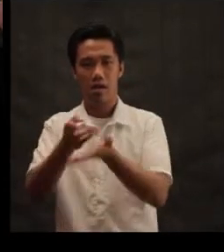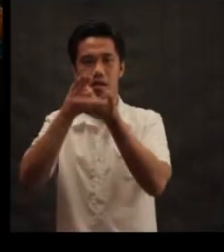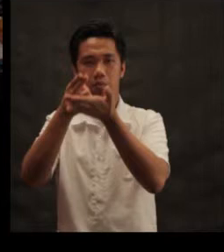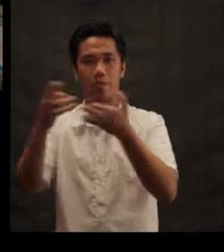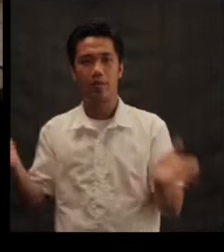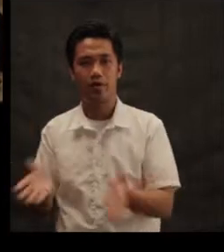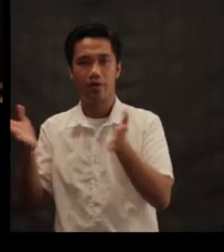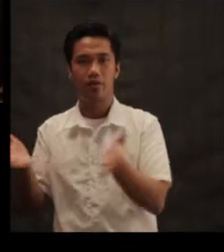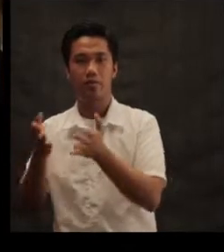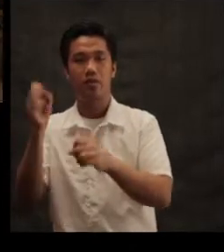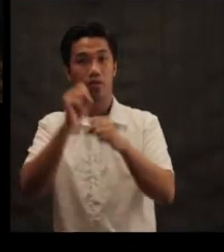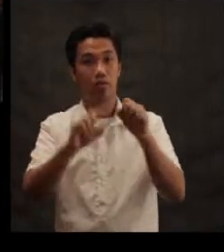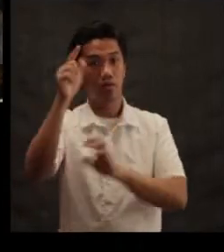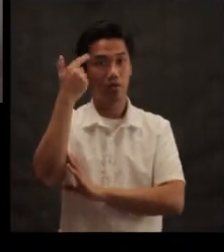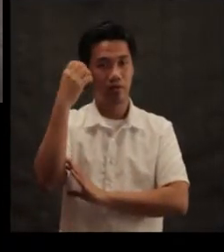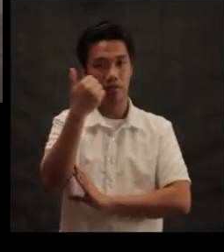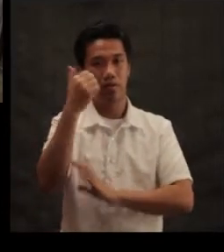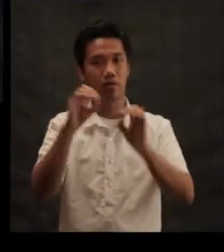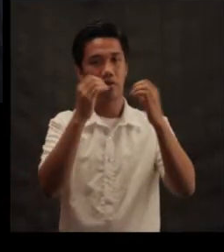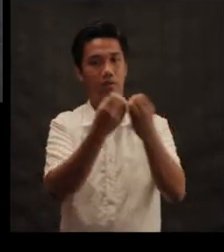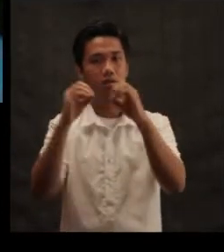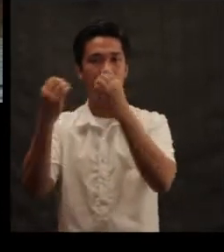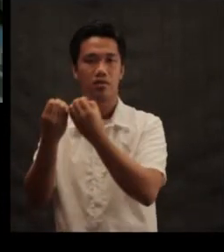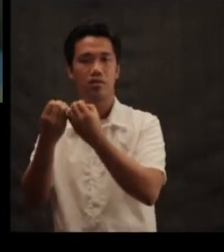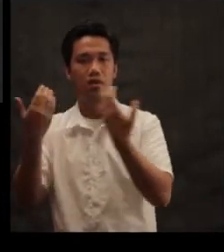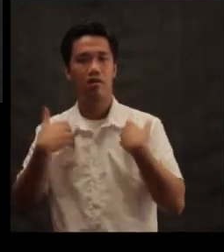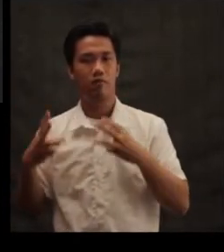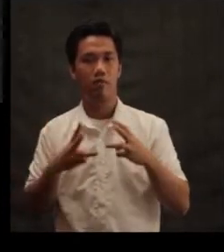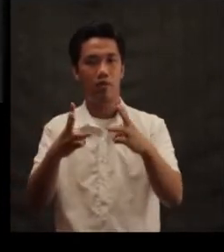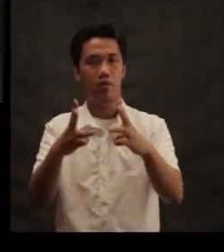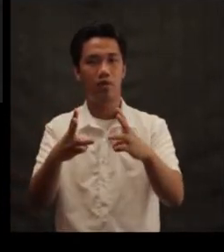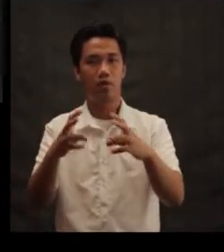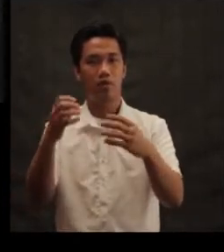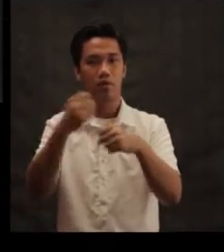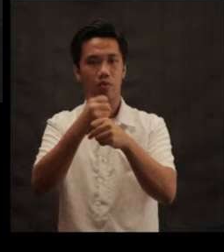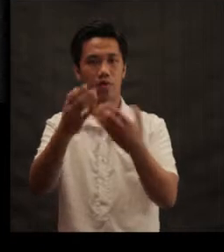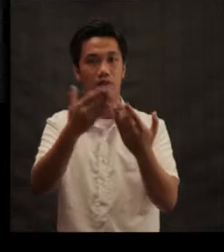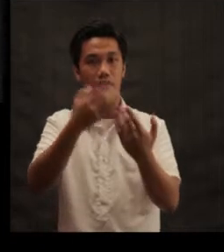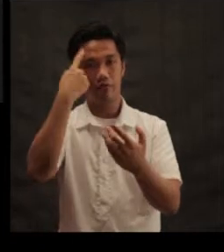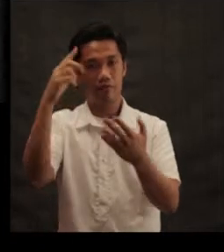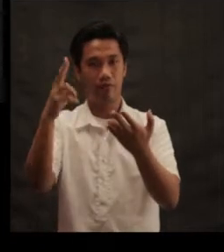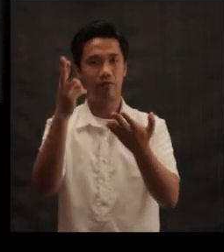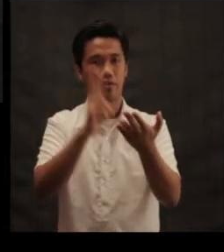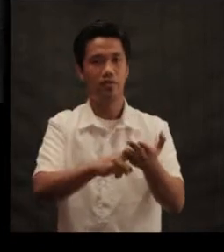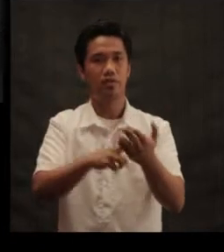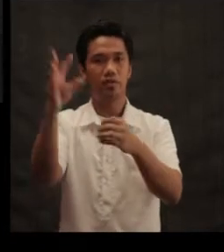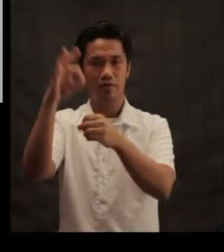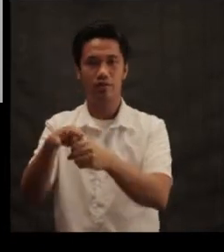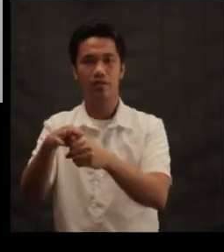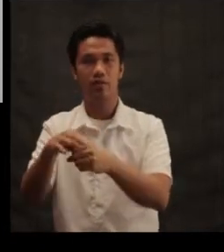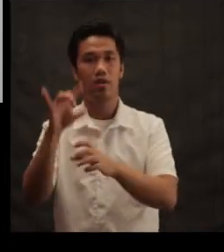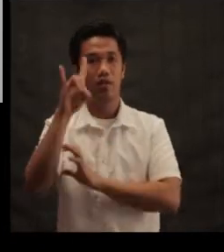suporta. Dahil dito, kumikilos ang pamahalaan at ibang mga organisasyon upang mapadali para sa kanila ang pagrerehistro